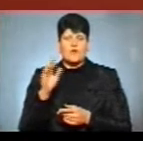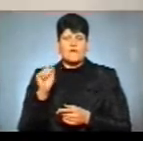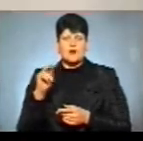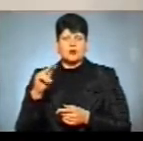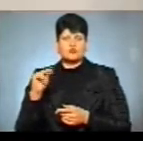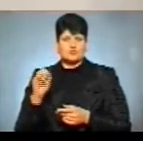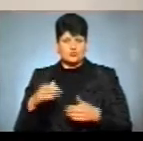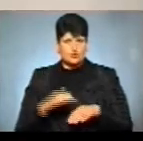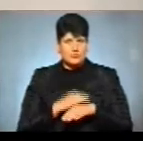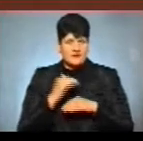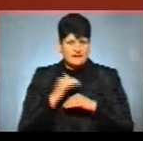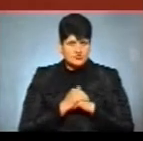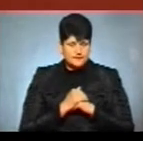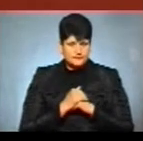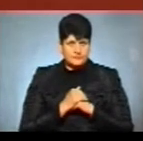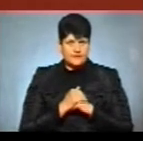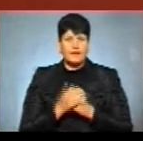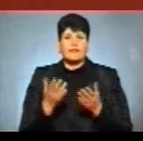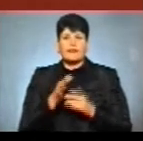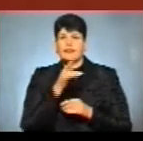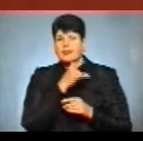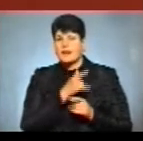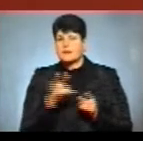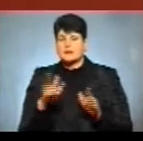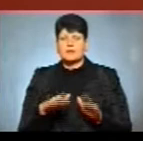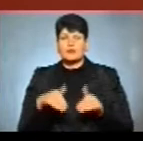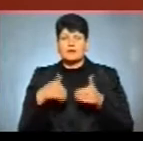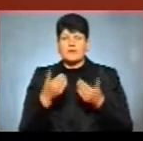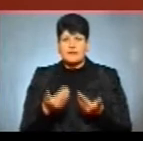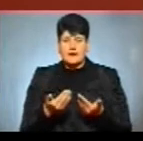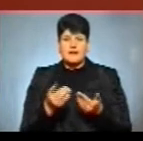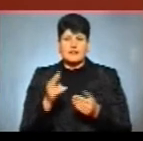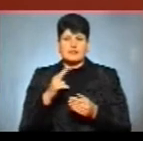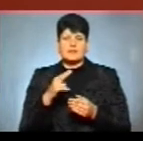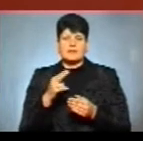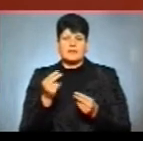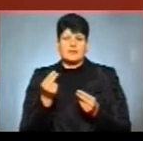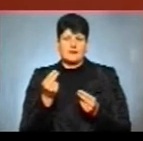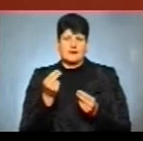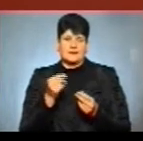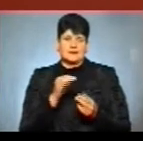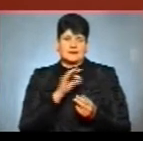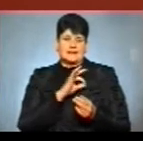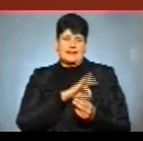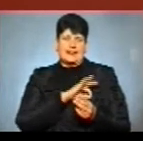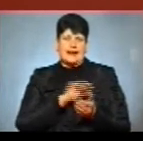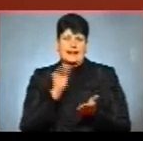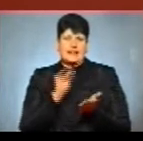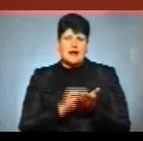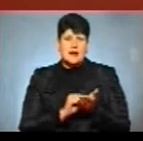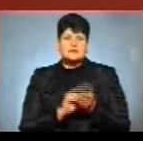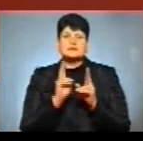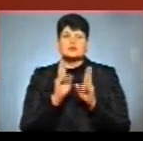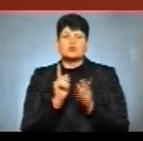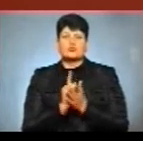Юлі. Ну, тож, власне, які терміни подання електронної декларації, який рік поспіль декларанти подають ці декларації і